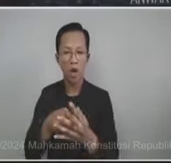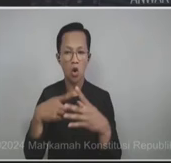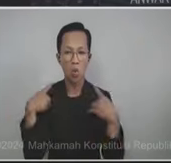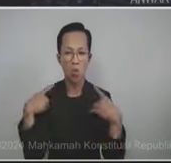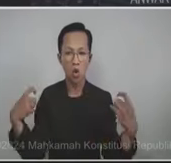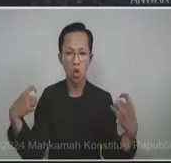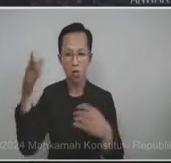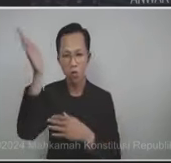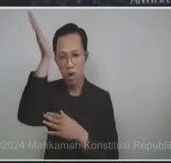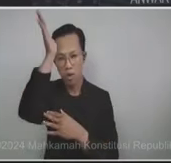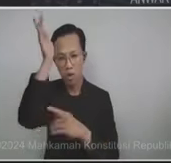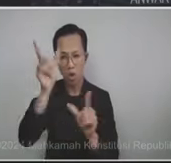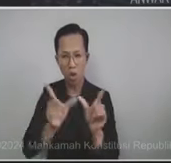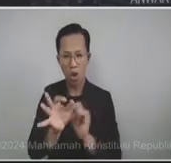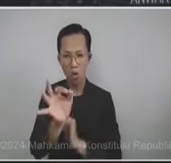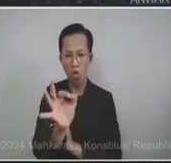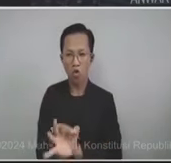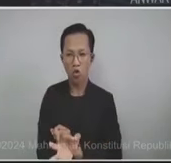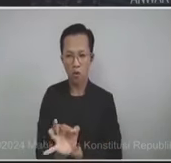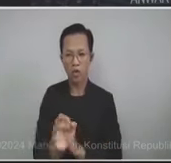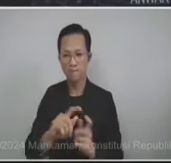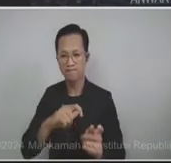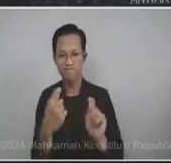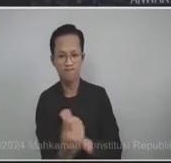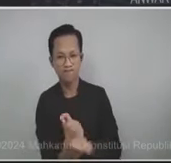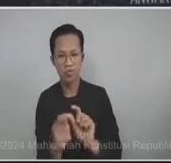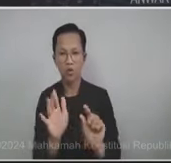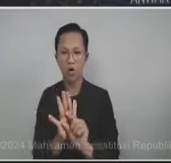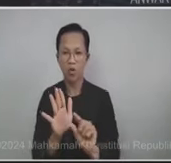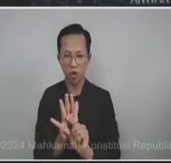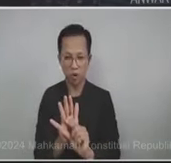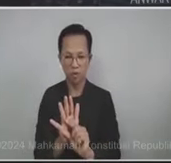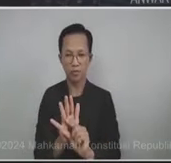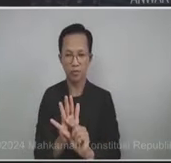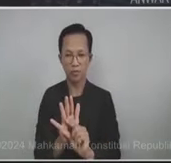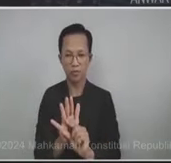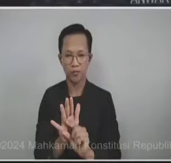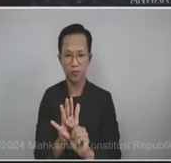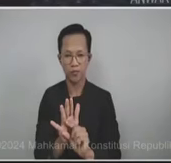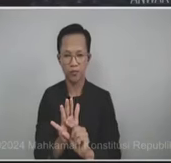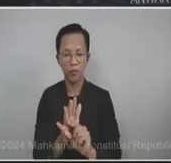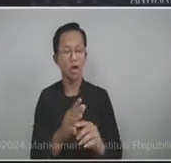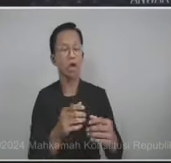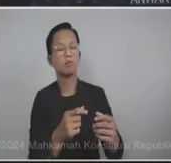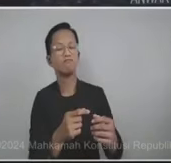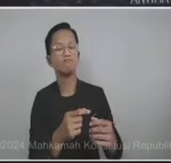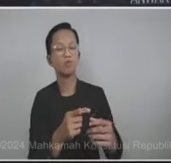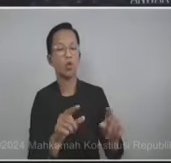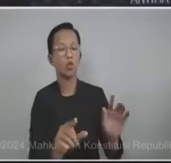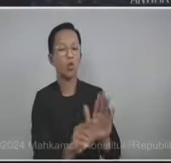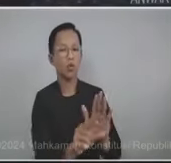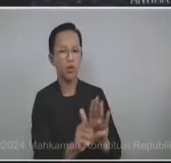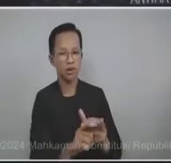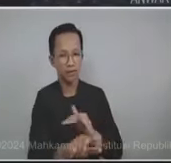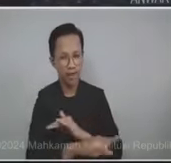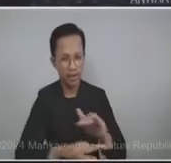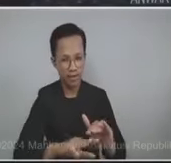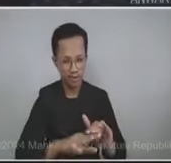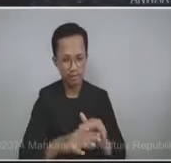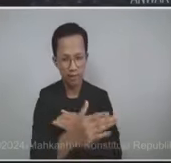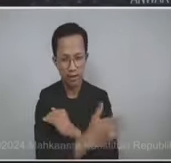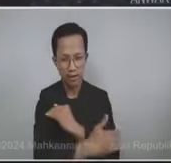bupati dan walikota menjadi undang-undang terhadap undang-undang Dasar Negara Republik